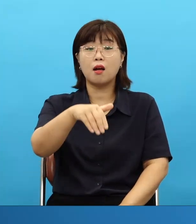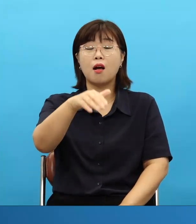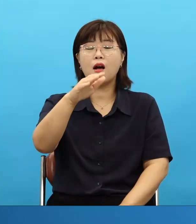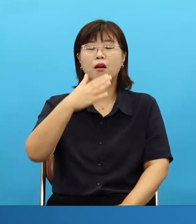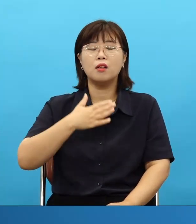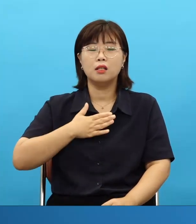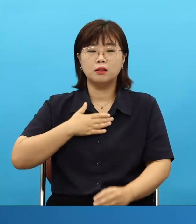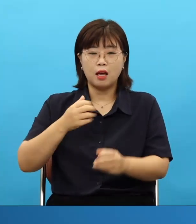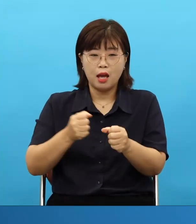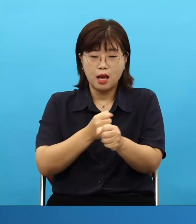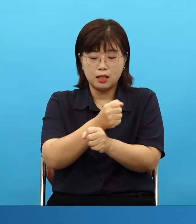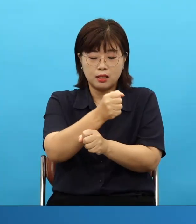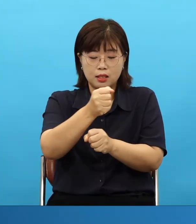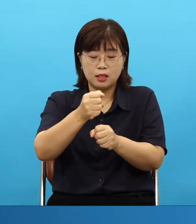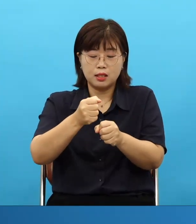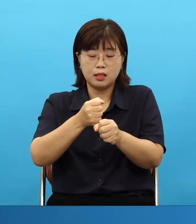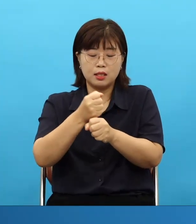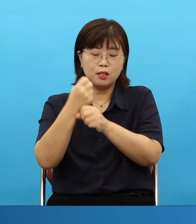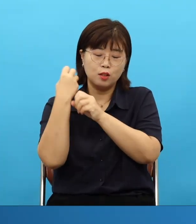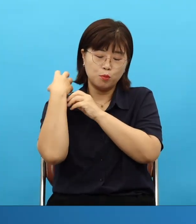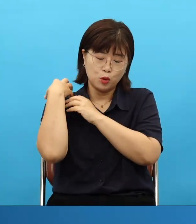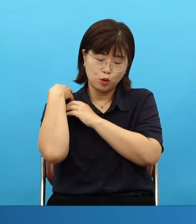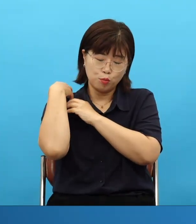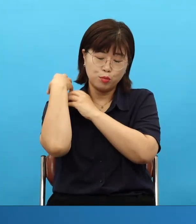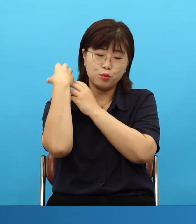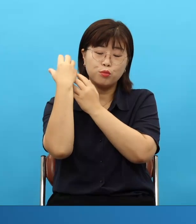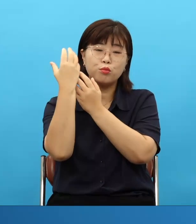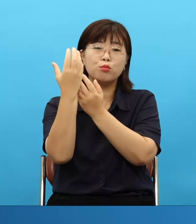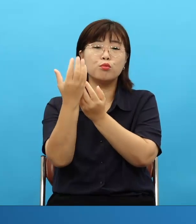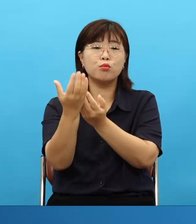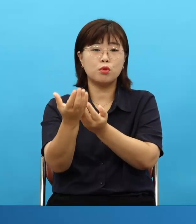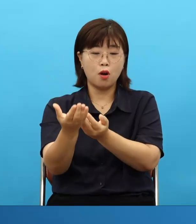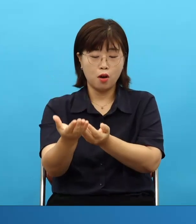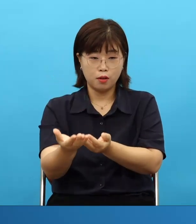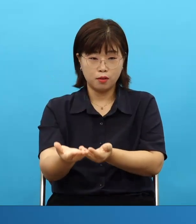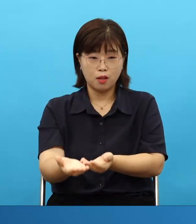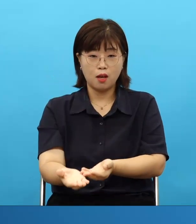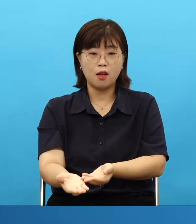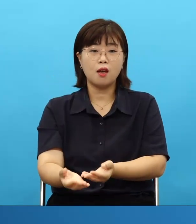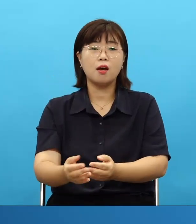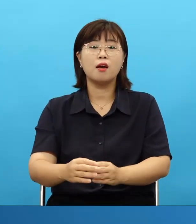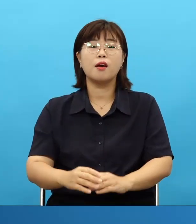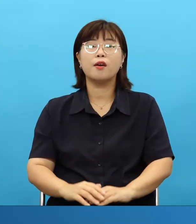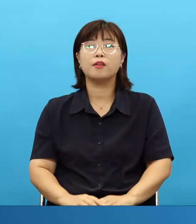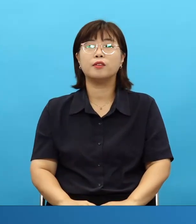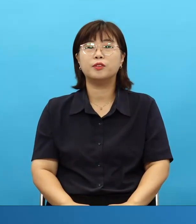나가 내 짐을 풀었네.